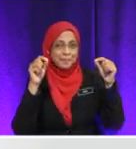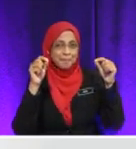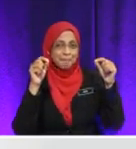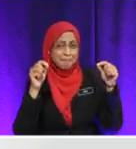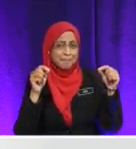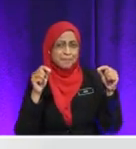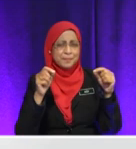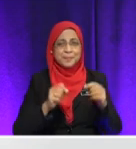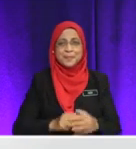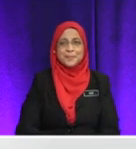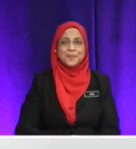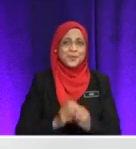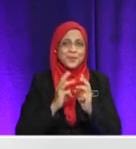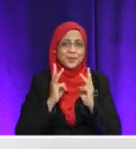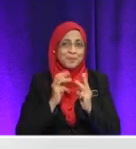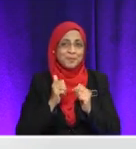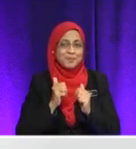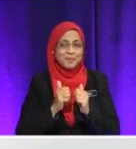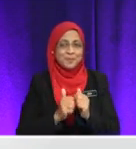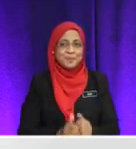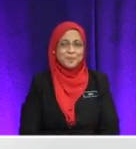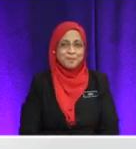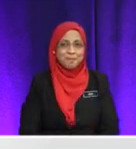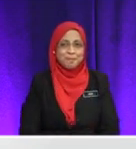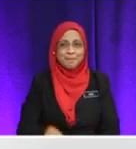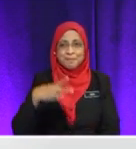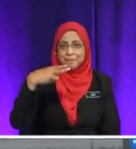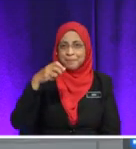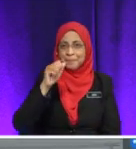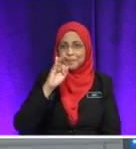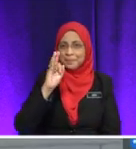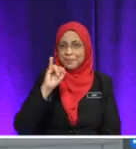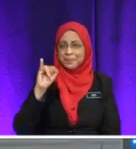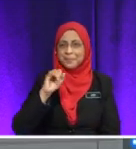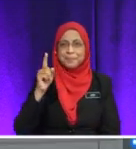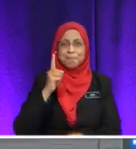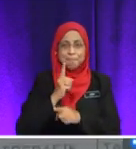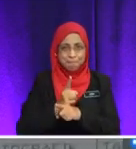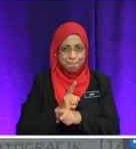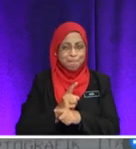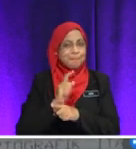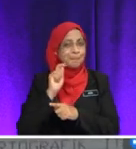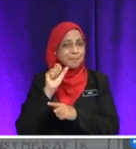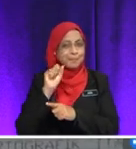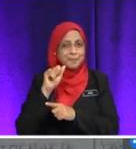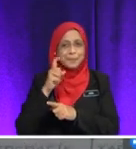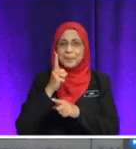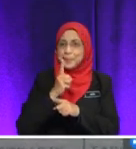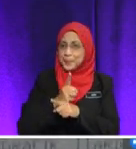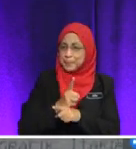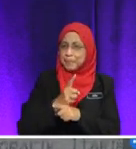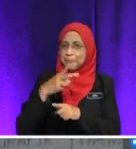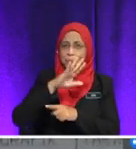ah wah oh Hafiz betul Wih cantiknya Tasya Abang betul Atika betul